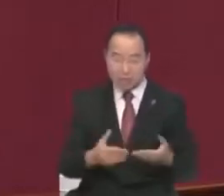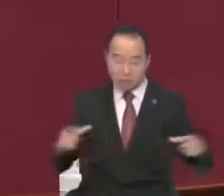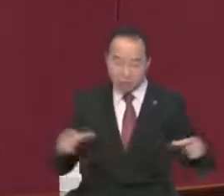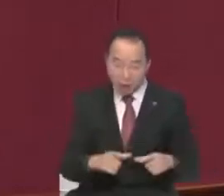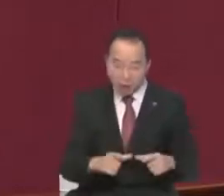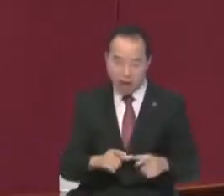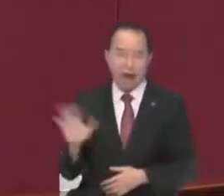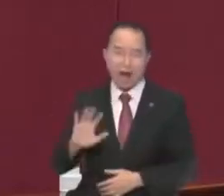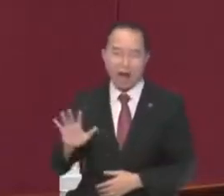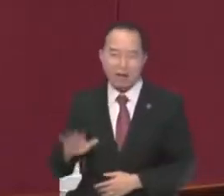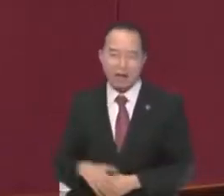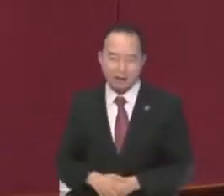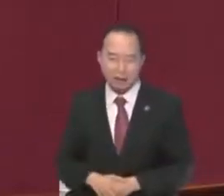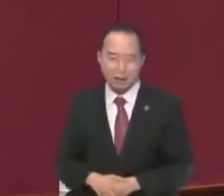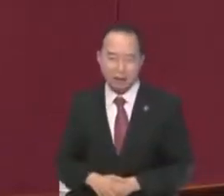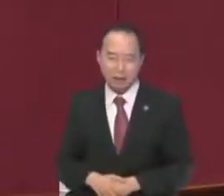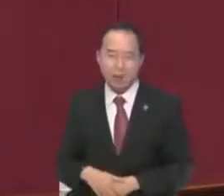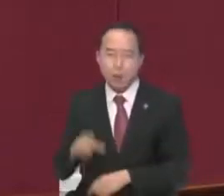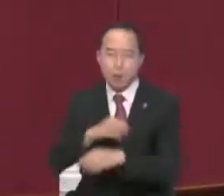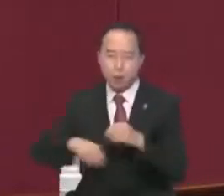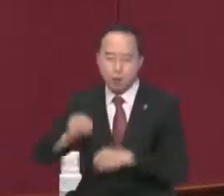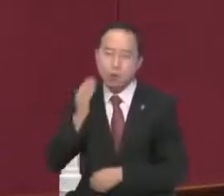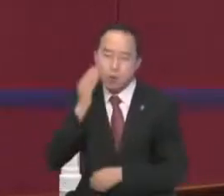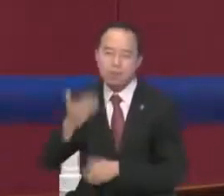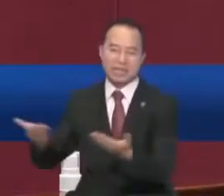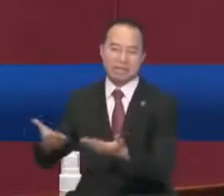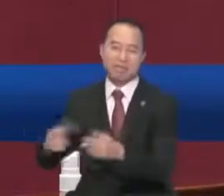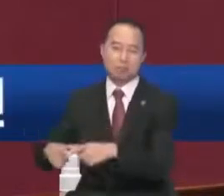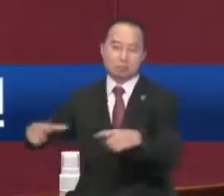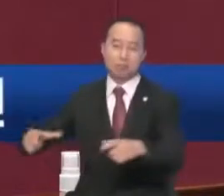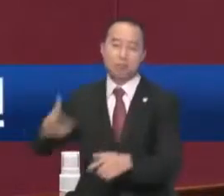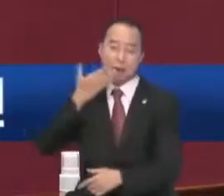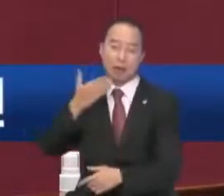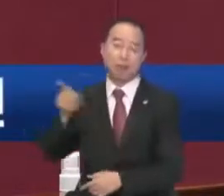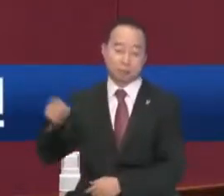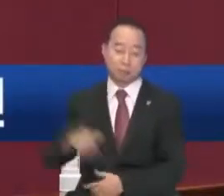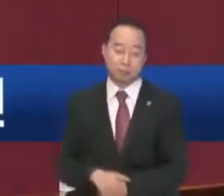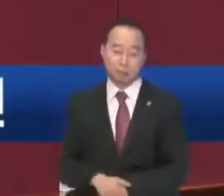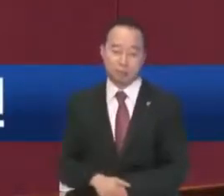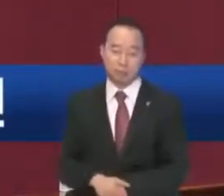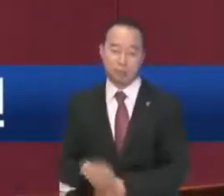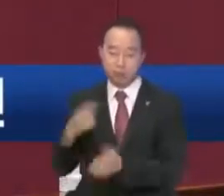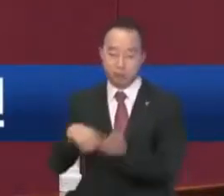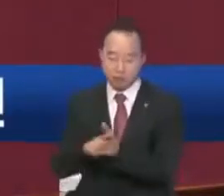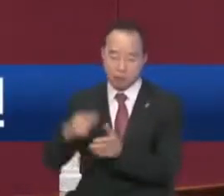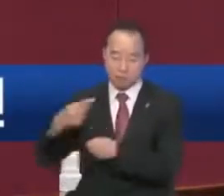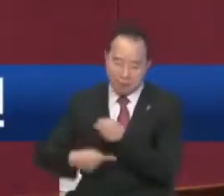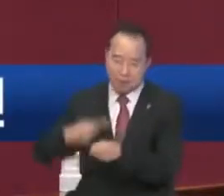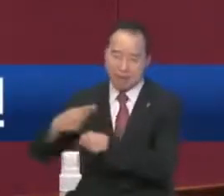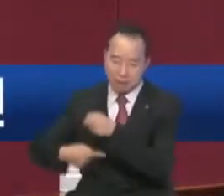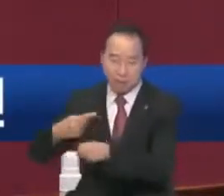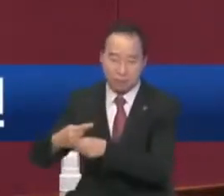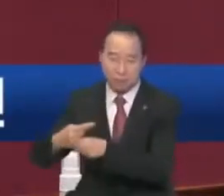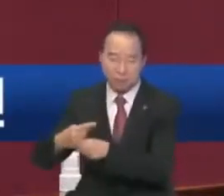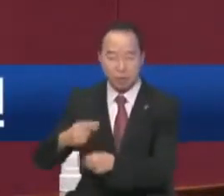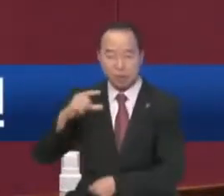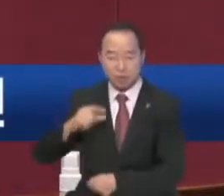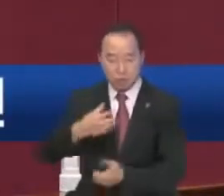자원 절감형 혁신이고 녹색 일자리를 늘리는 혁신입니다. 이를 위해서 매년 GDP 1%